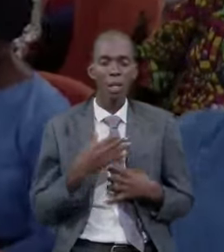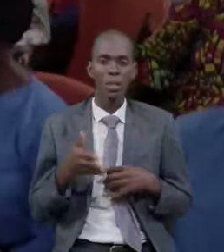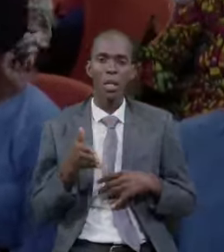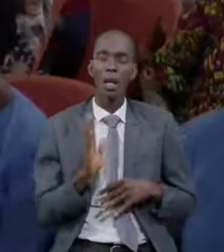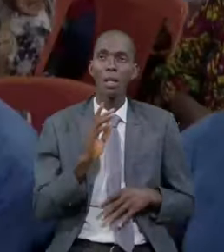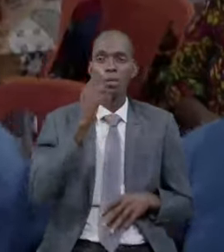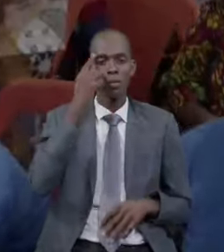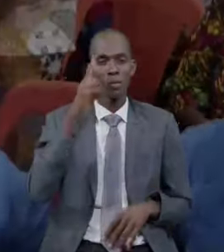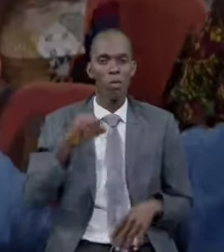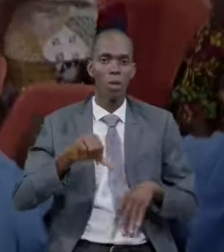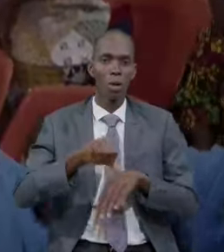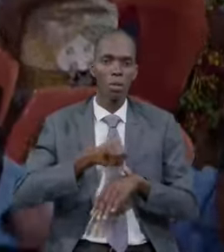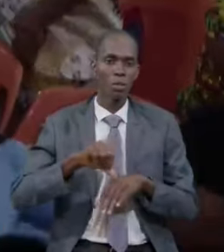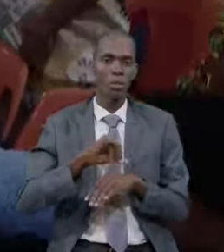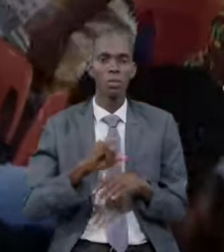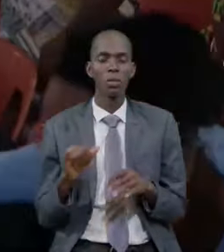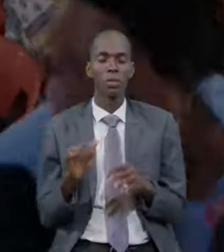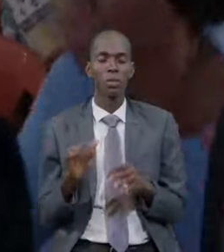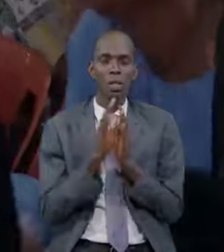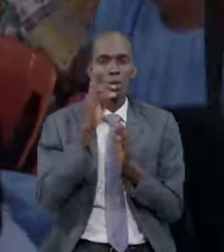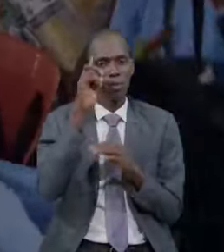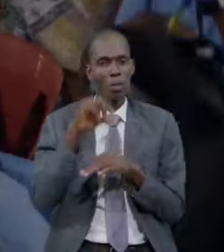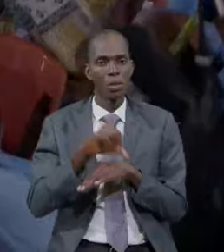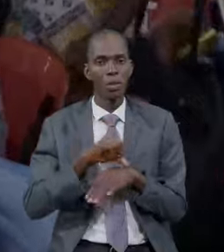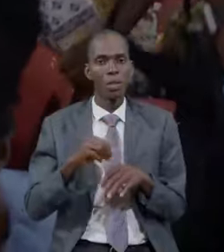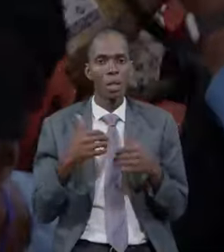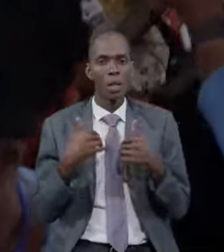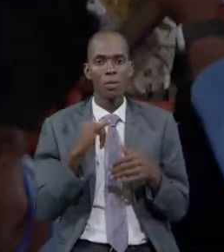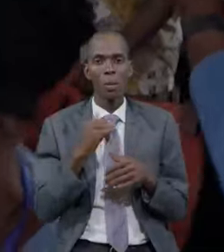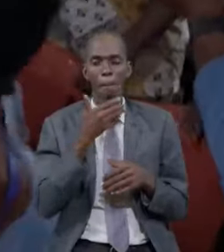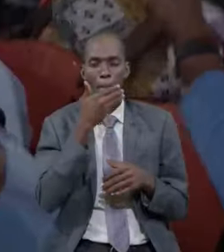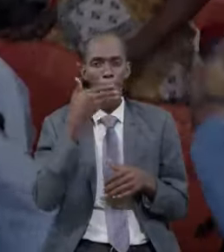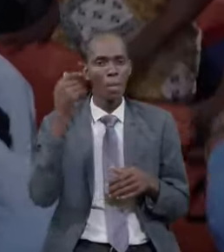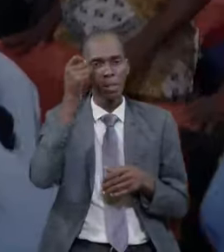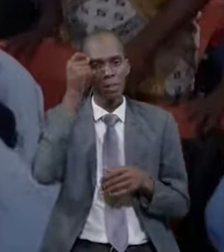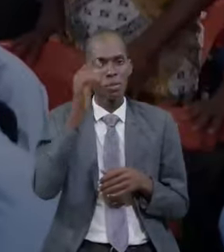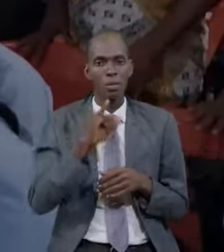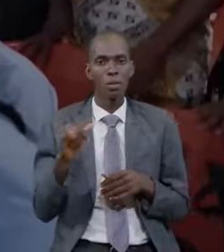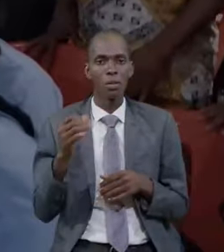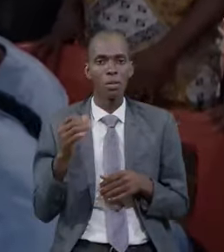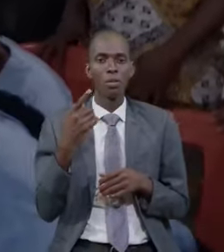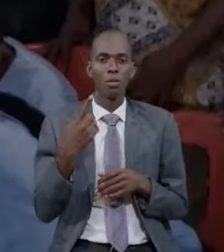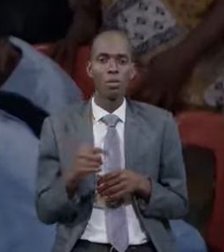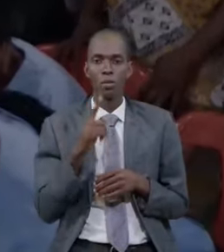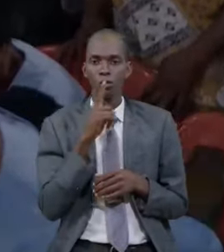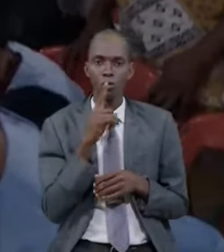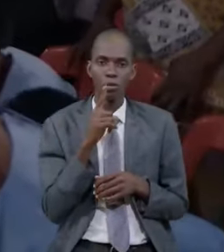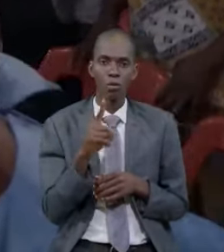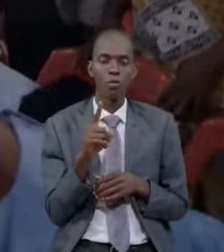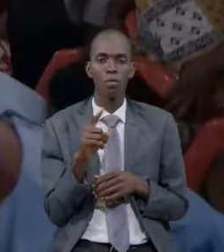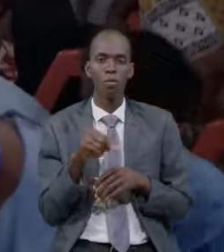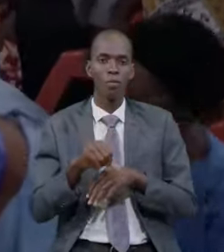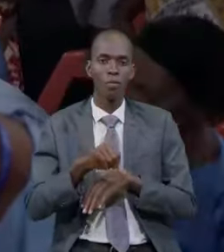L'onction. Et il y a une meilleure compréhension de la véritable